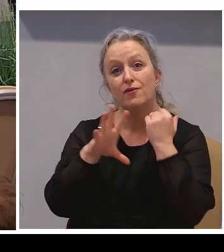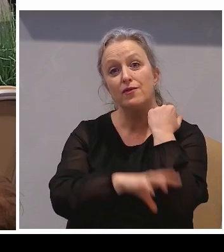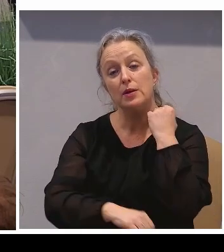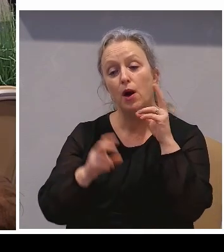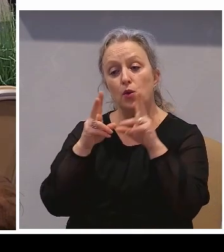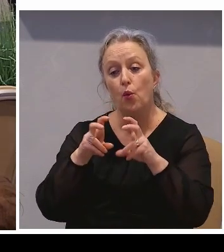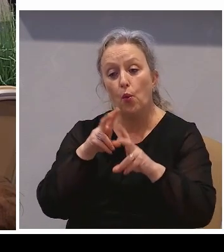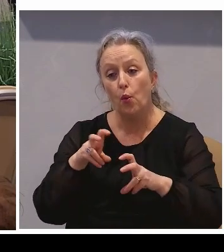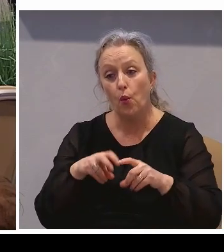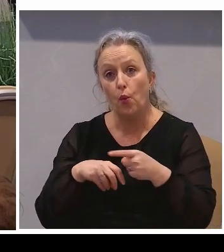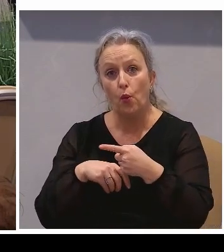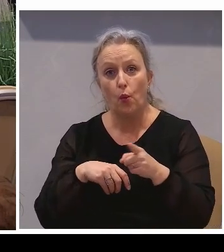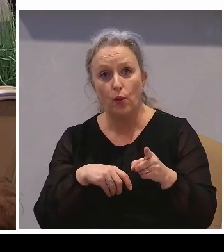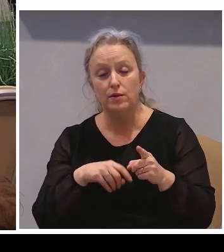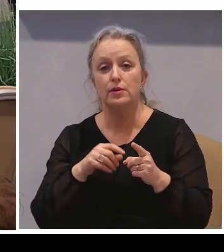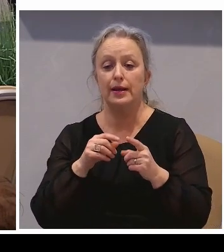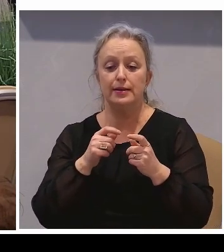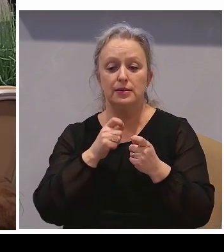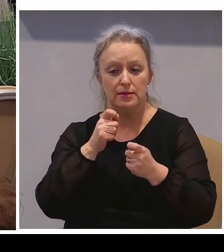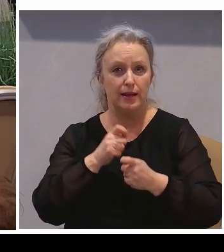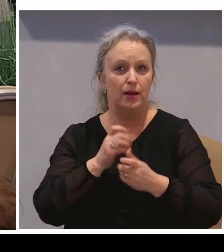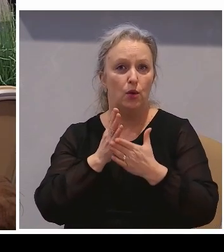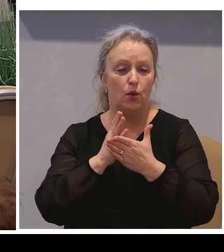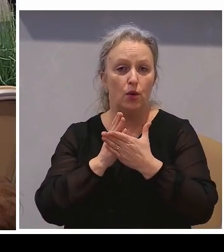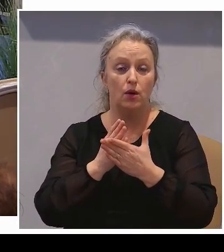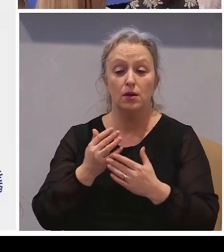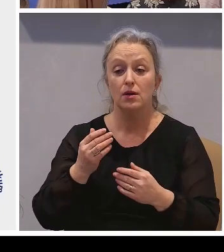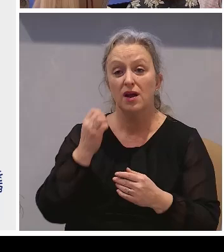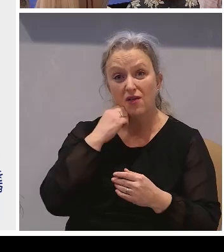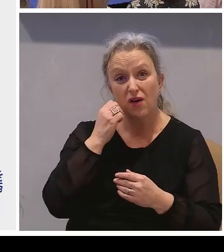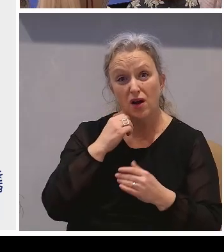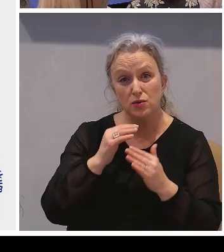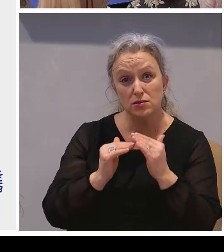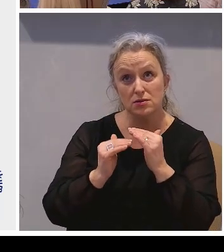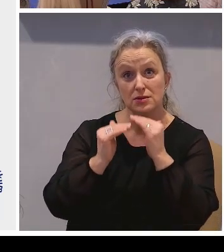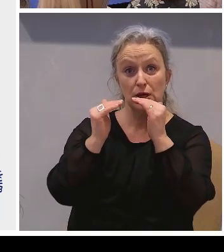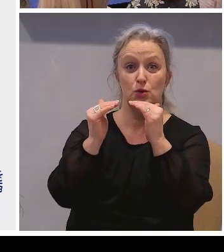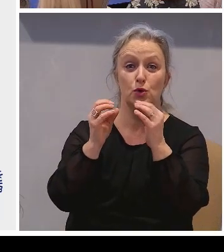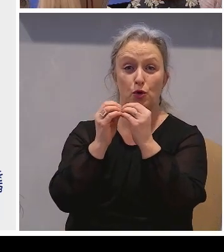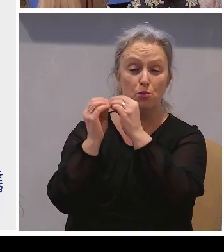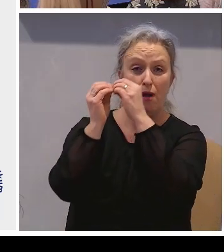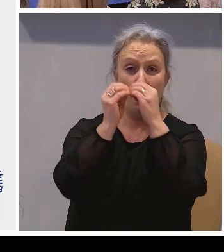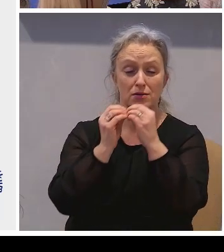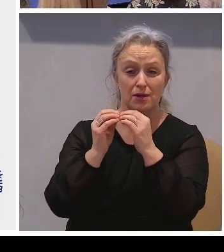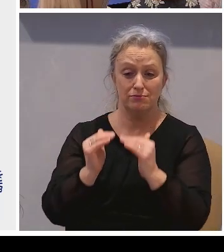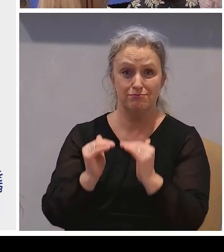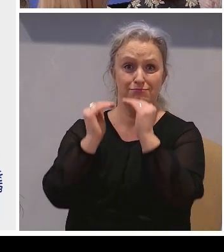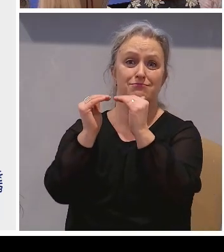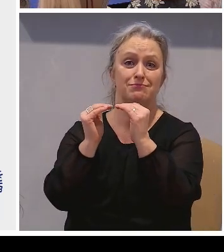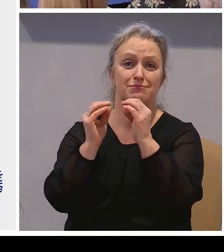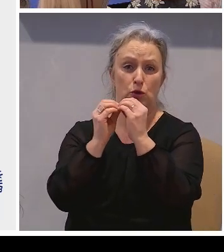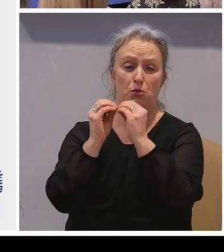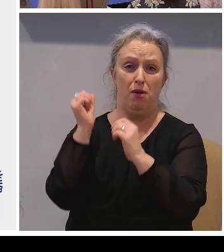the uuringutega, dystrophin gene, et see eluiga on tõusnud 10 aastat. but recent Juba studies 30 have aastat on see shown keskmine.